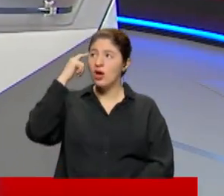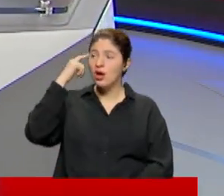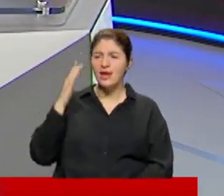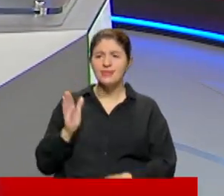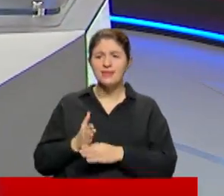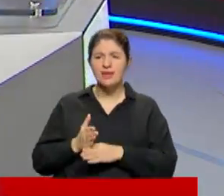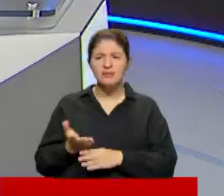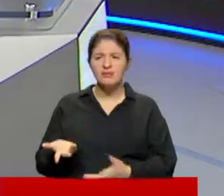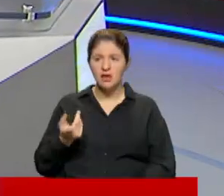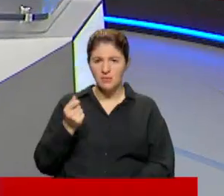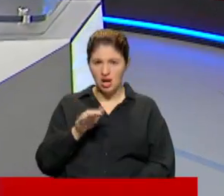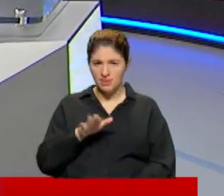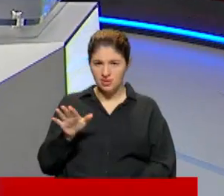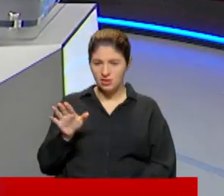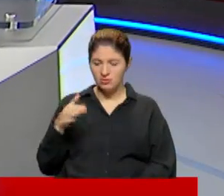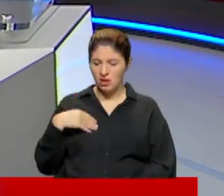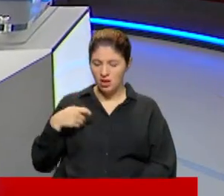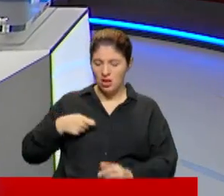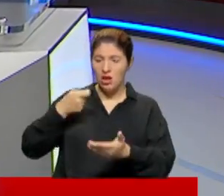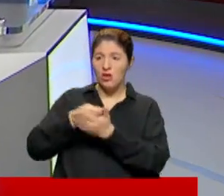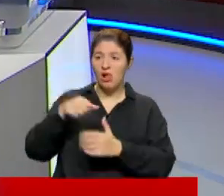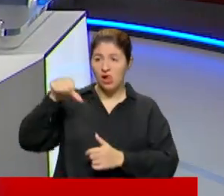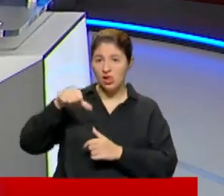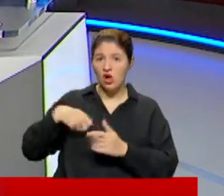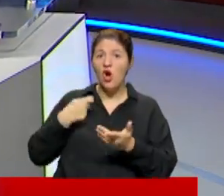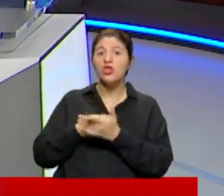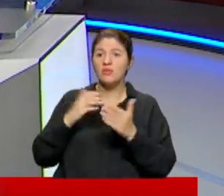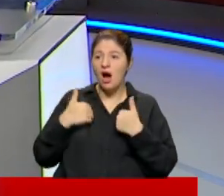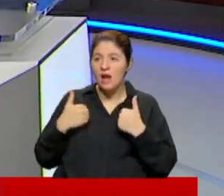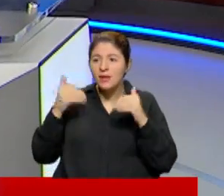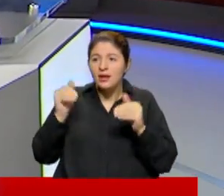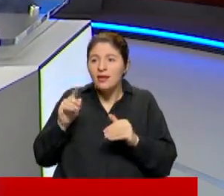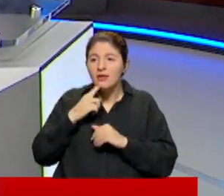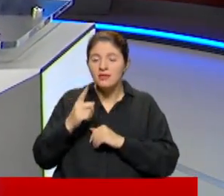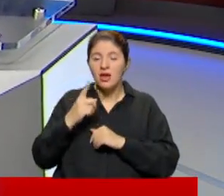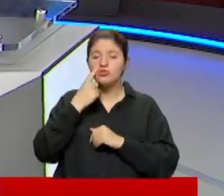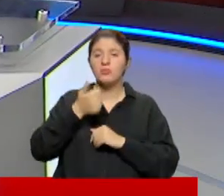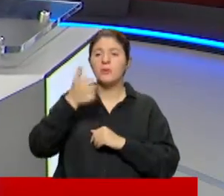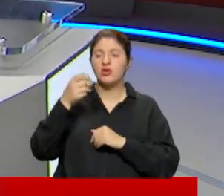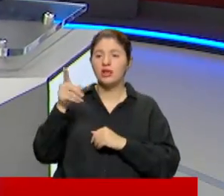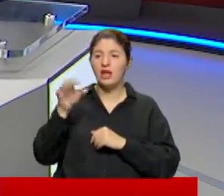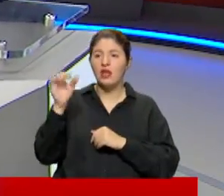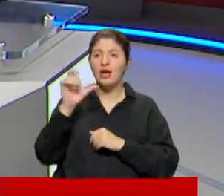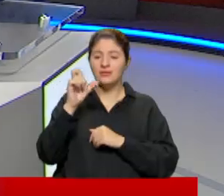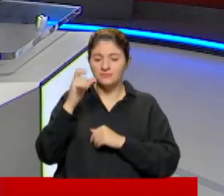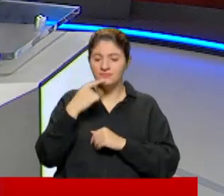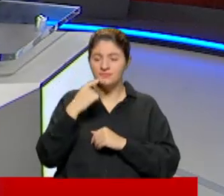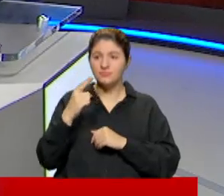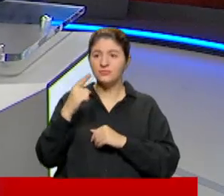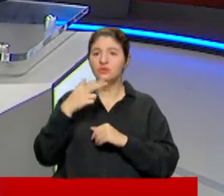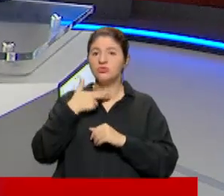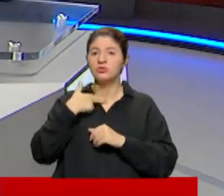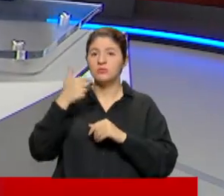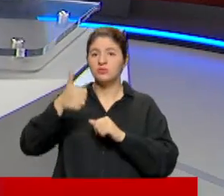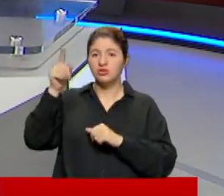niye para mı bitti yani ödeyemiyor muyuz ödeyemeyecek duruma mı geldik diye Cumhurbaşkanı Erdoğan Eylül ayında demişti ki putin'den